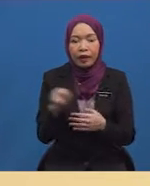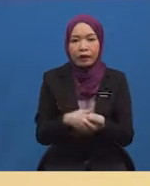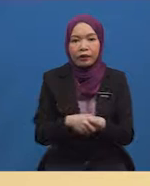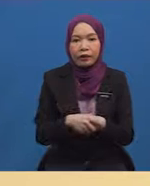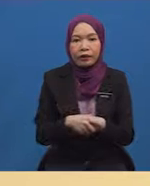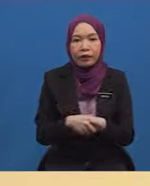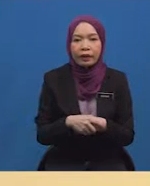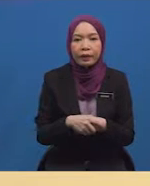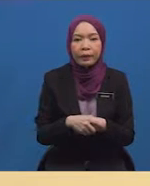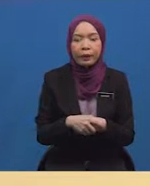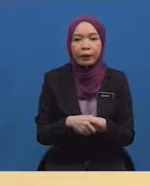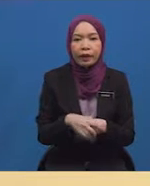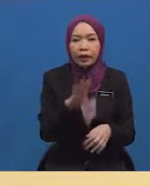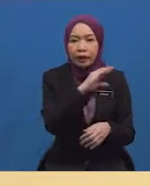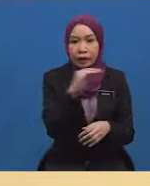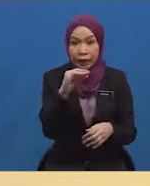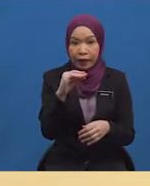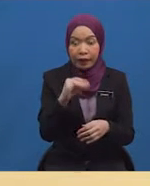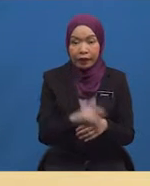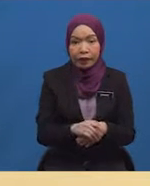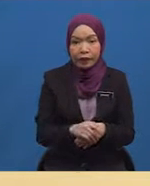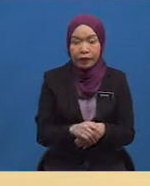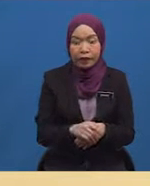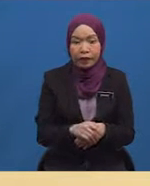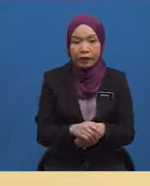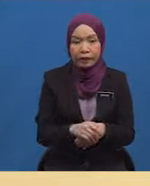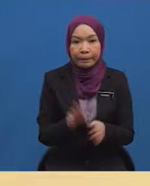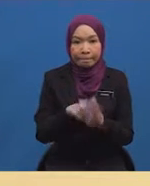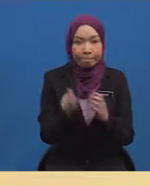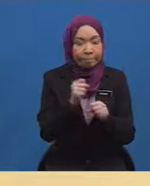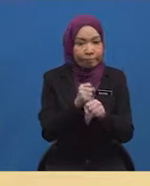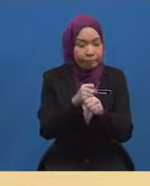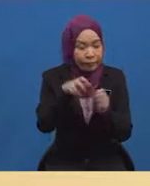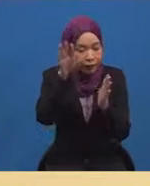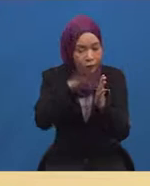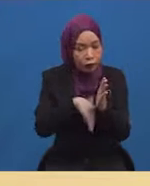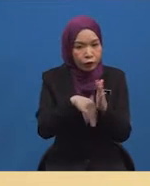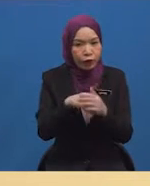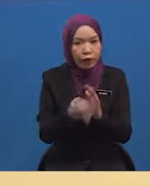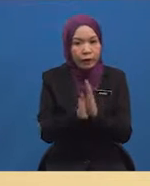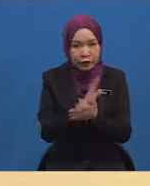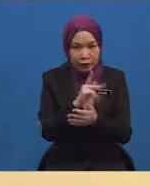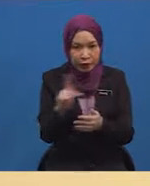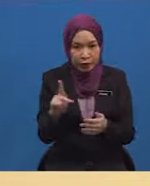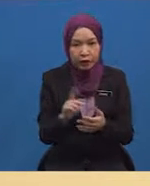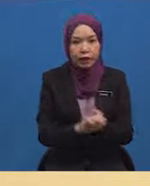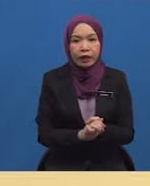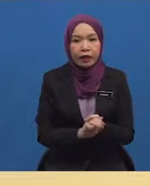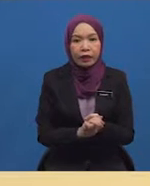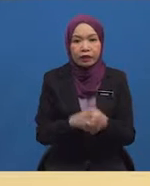kepakaran serta tenaga buruh menyebabkan pembinaan infrastruktur seperti jalan